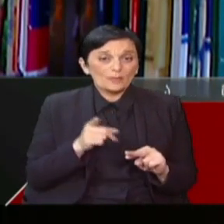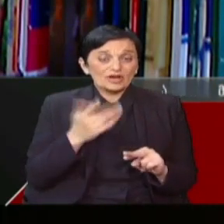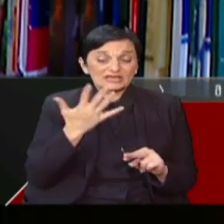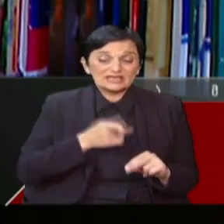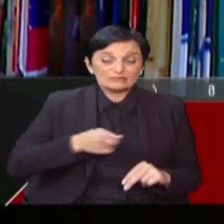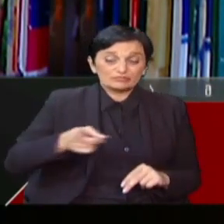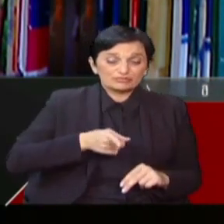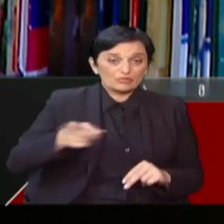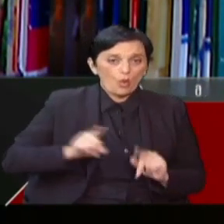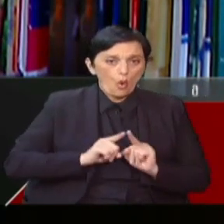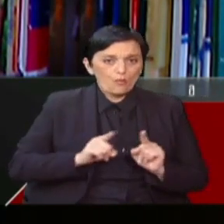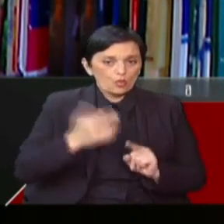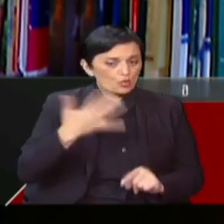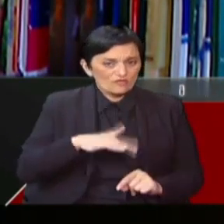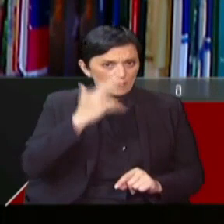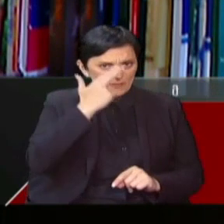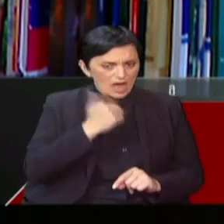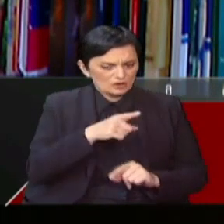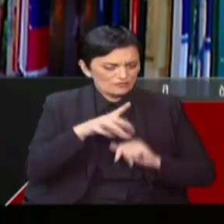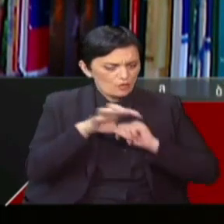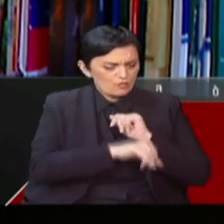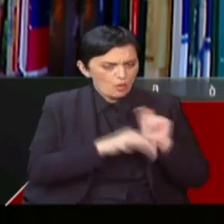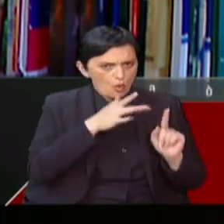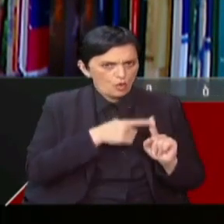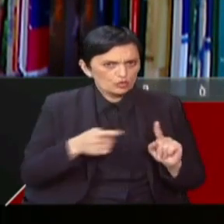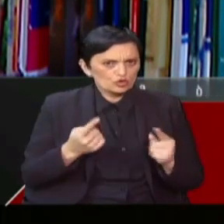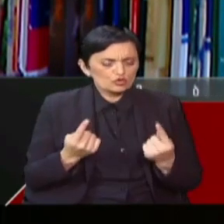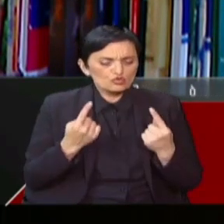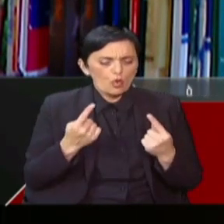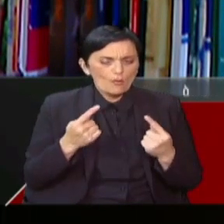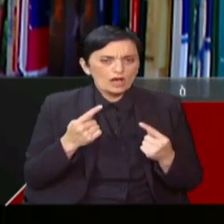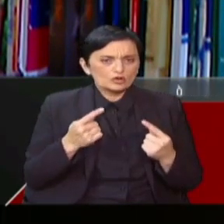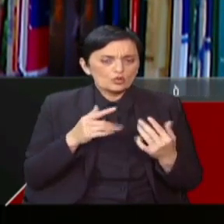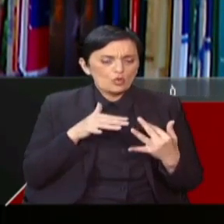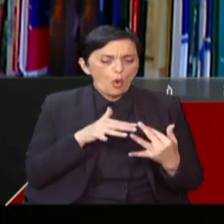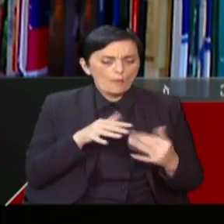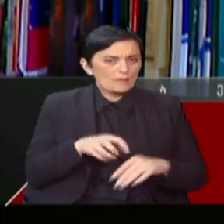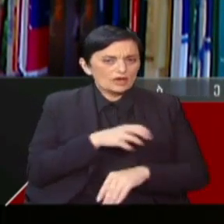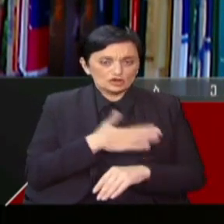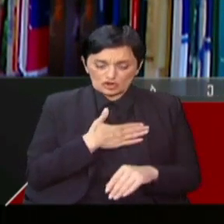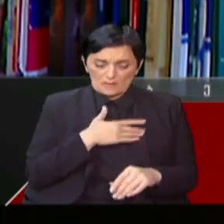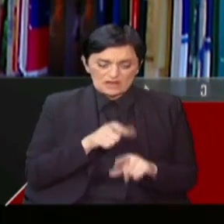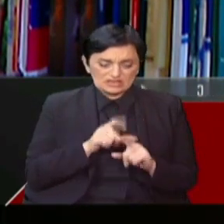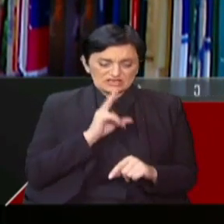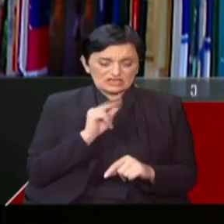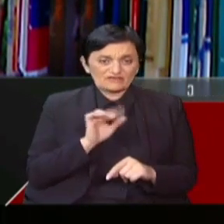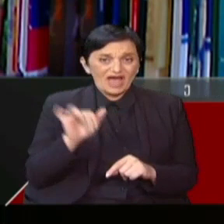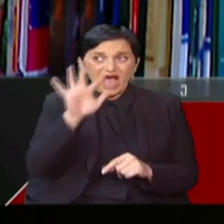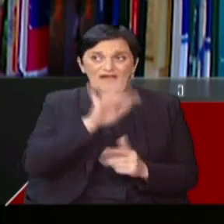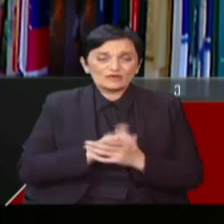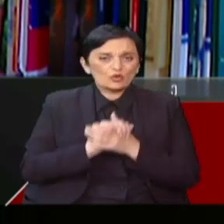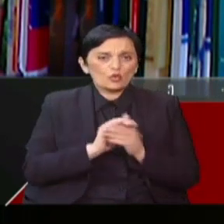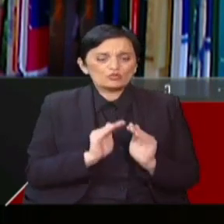გაიშურენ ოპოზიციას და რაც ძალიან მიეჩვენენ ამ ბოლო დროს გლობალური ომის პარტია ჩემი ფრაზა არ არის, სადაც ევროკავშირის რომელიც ყველაზე